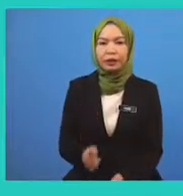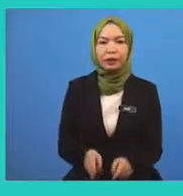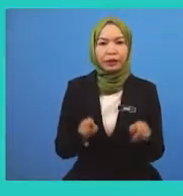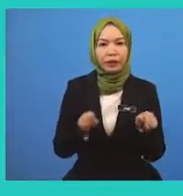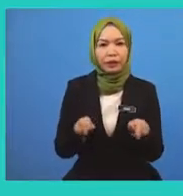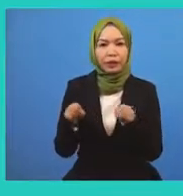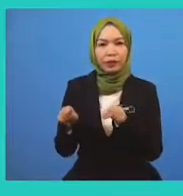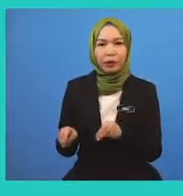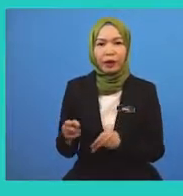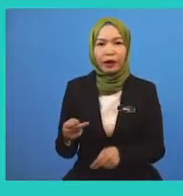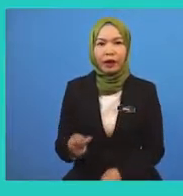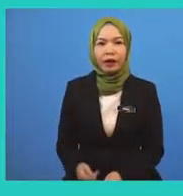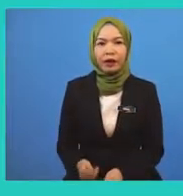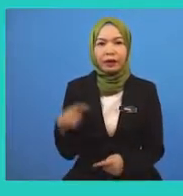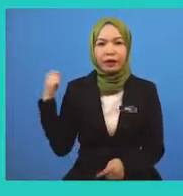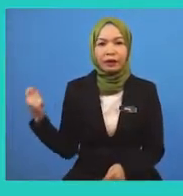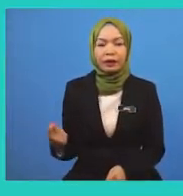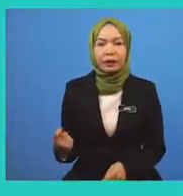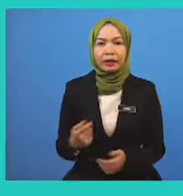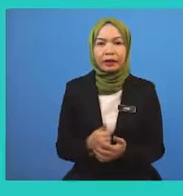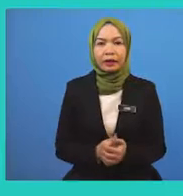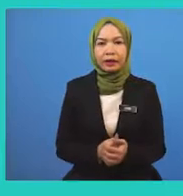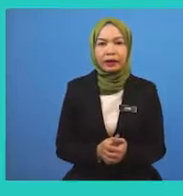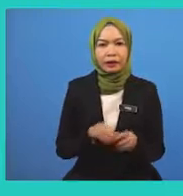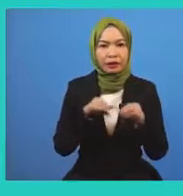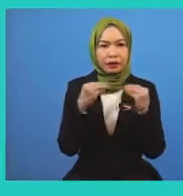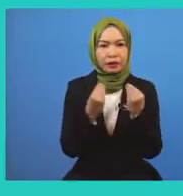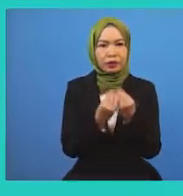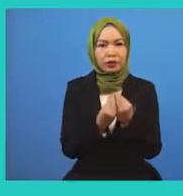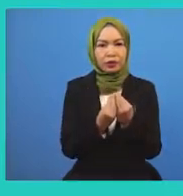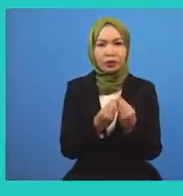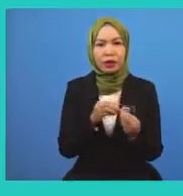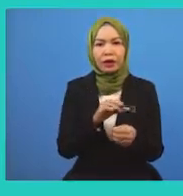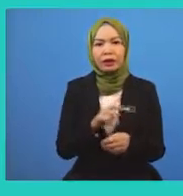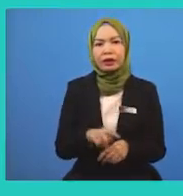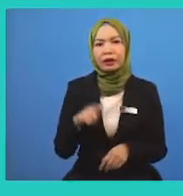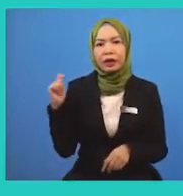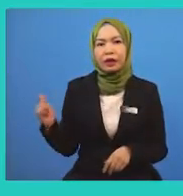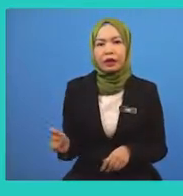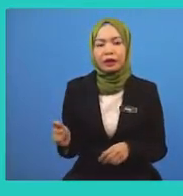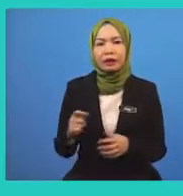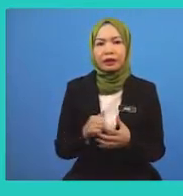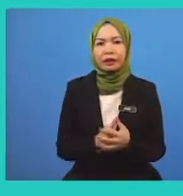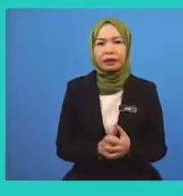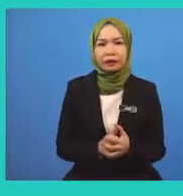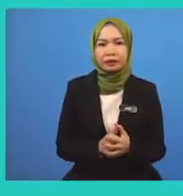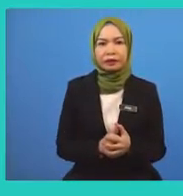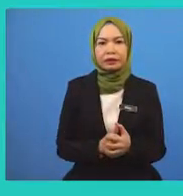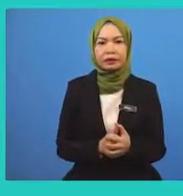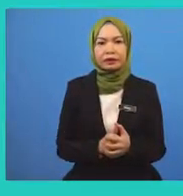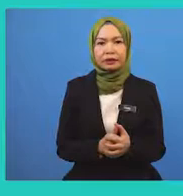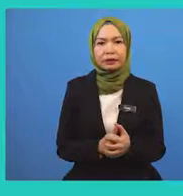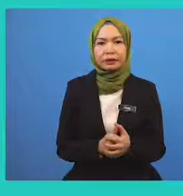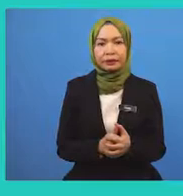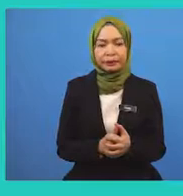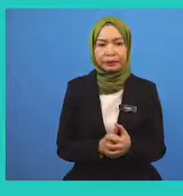tindak balas ini ialah jumlah tenaga pemecahan ikatan dan pembentukan ikatan,